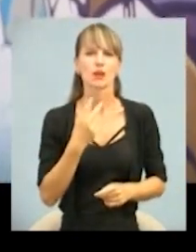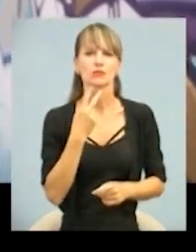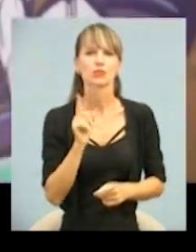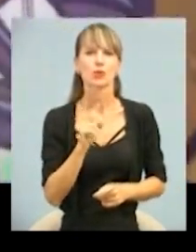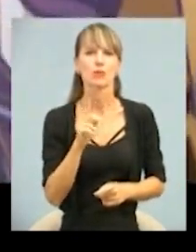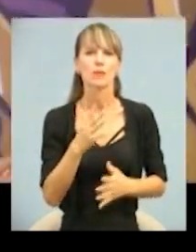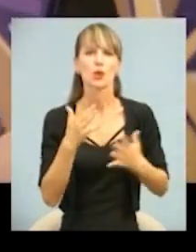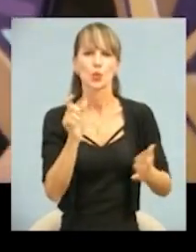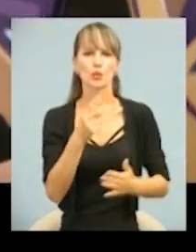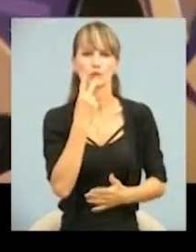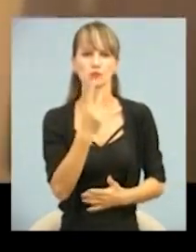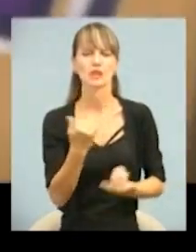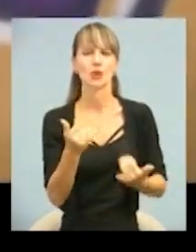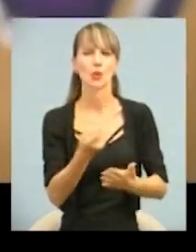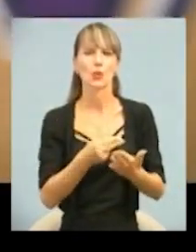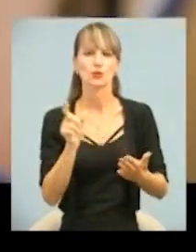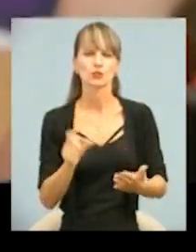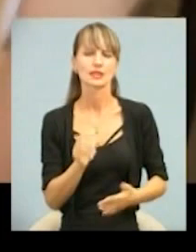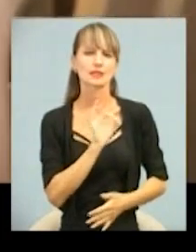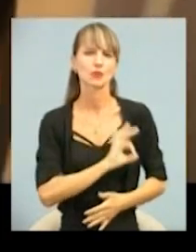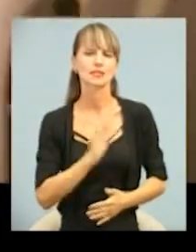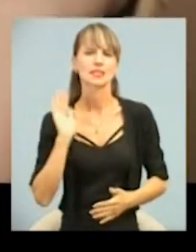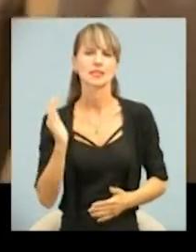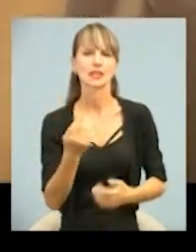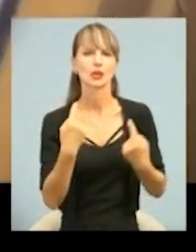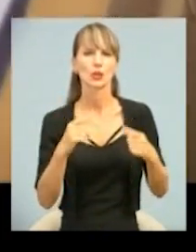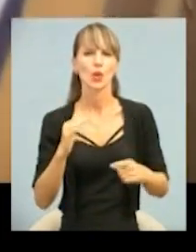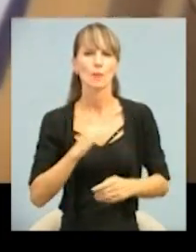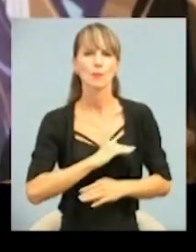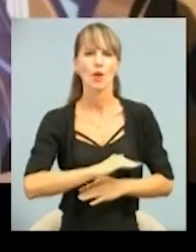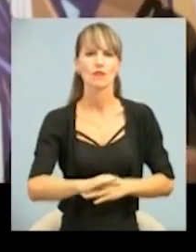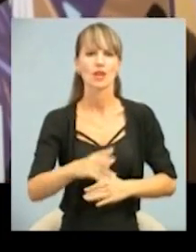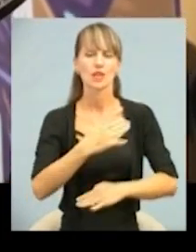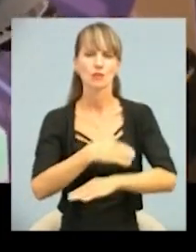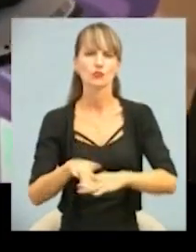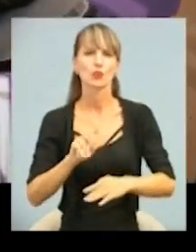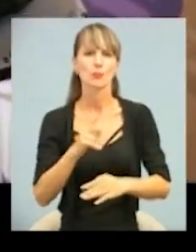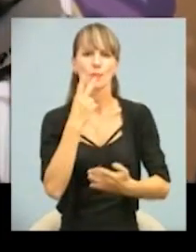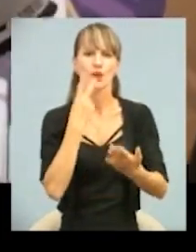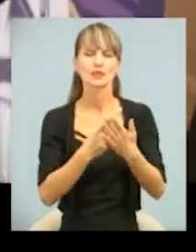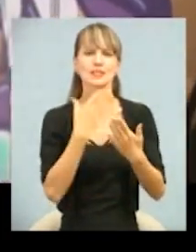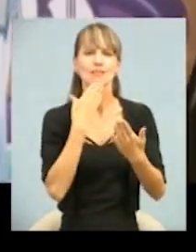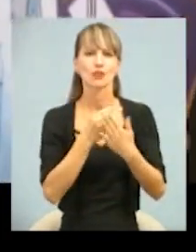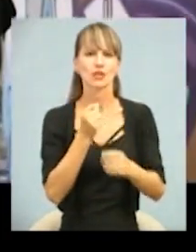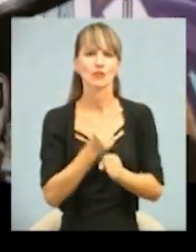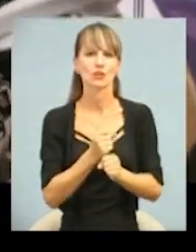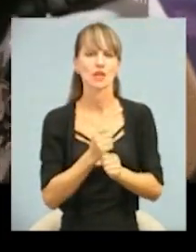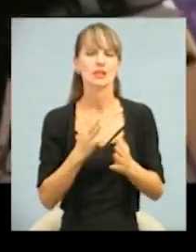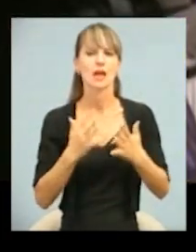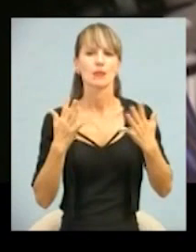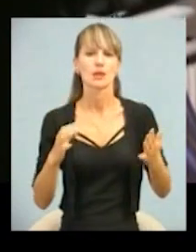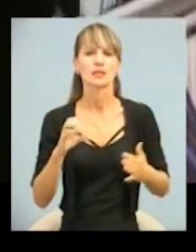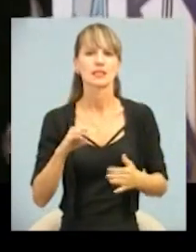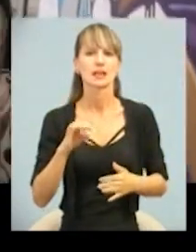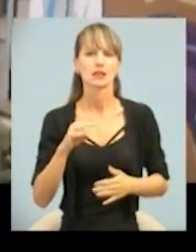більше глядачів. Сьогодні ж художники використовують стіни й інші поверхні на вулицях, щоб показати свої творіння.